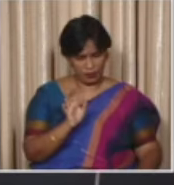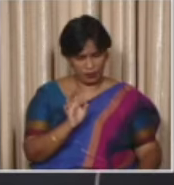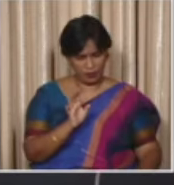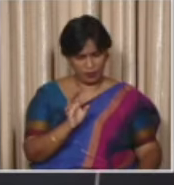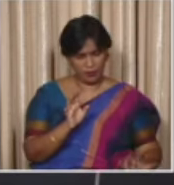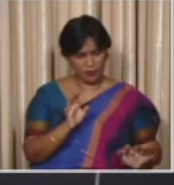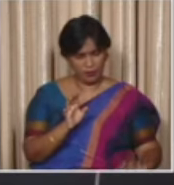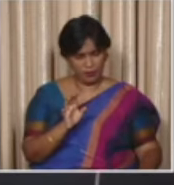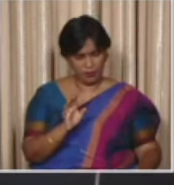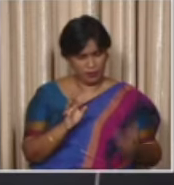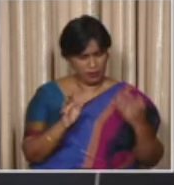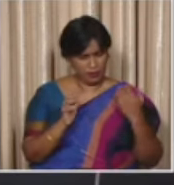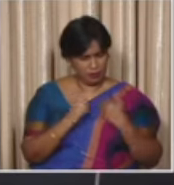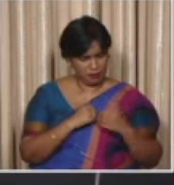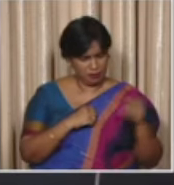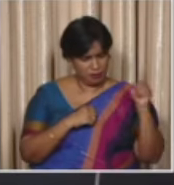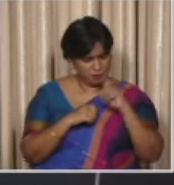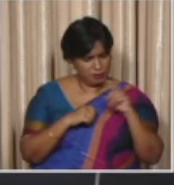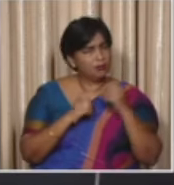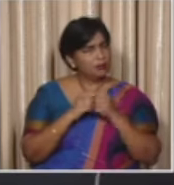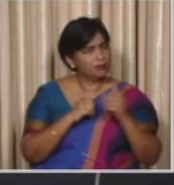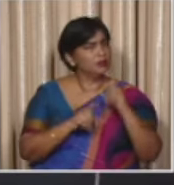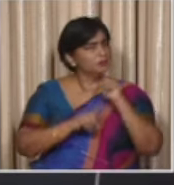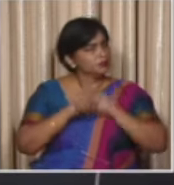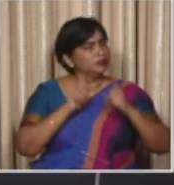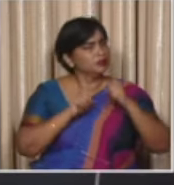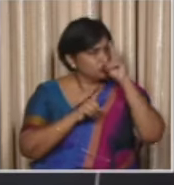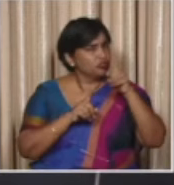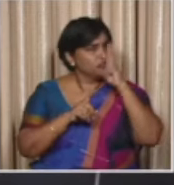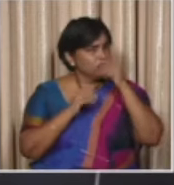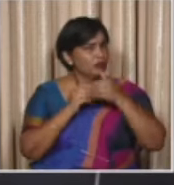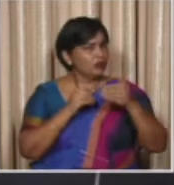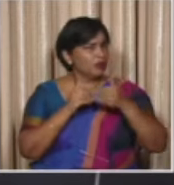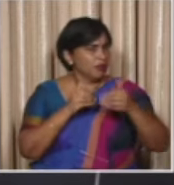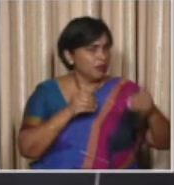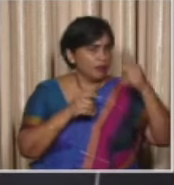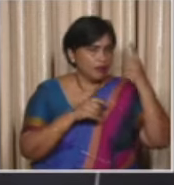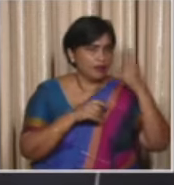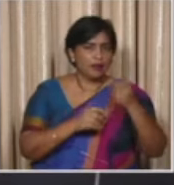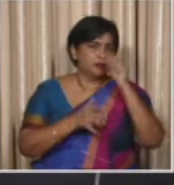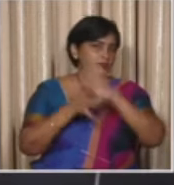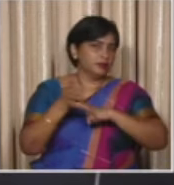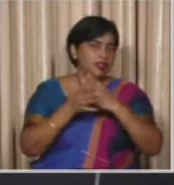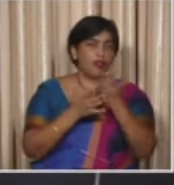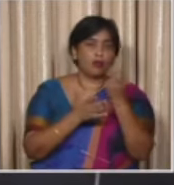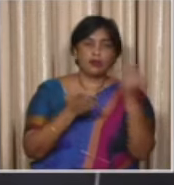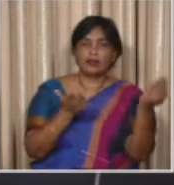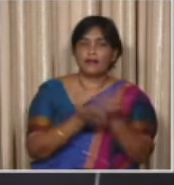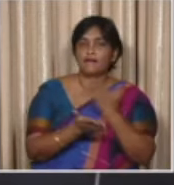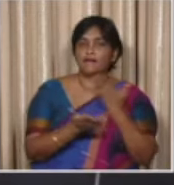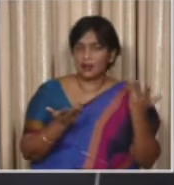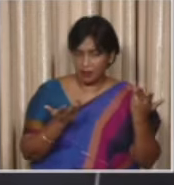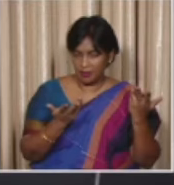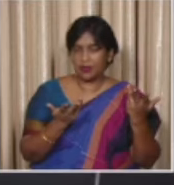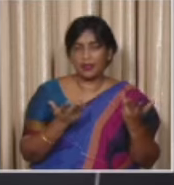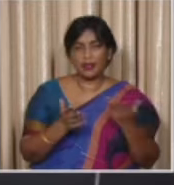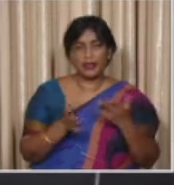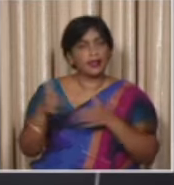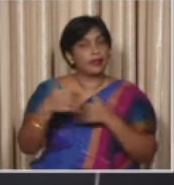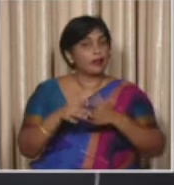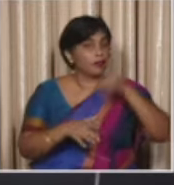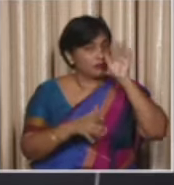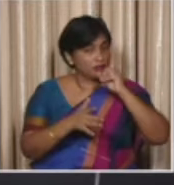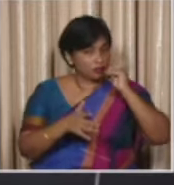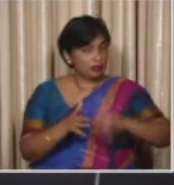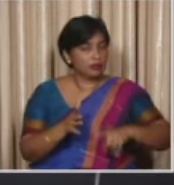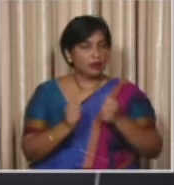මම සාකච්ඡා කරගෙන ගියා. සාකච්ඡා කරගෙන ගියාම ඒ මගදී ආපු එකට අයවැෙන් ප්‍රතිපාදන වෙන් කළා නෑ. කැබිනට් පත්‍රිකාව දැම්මහම